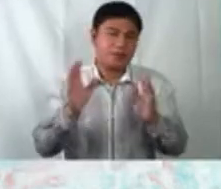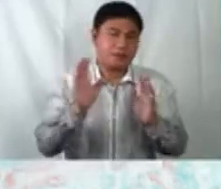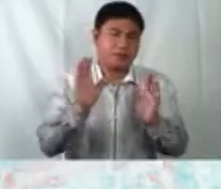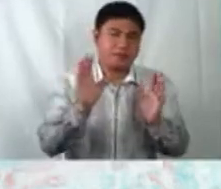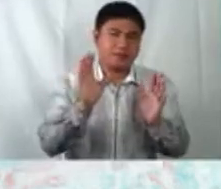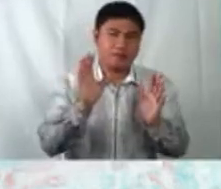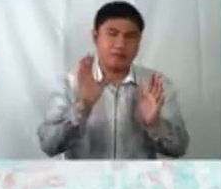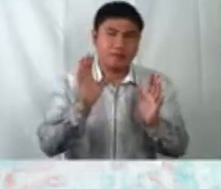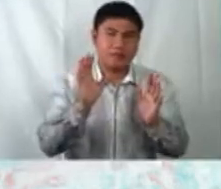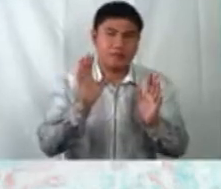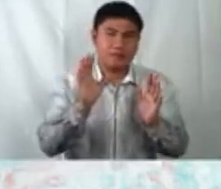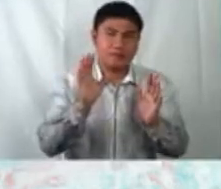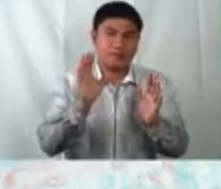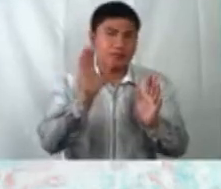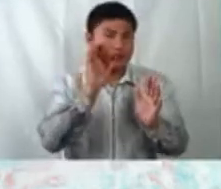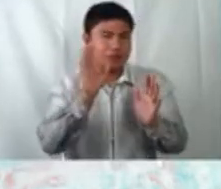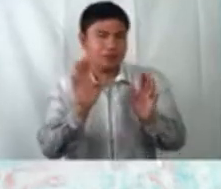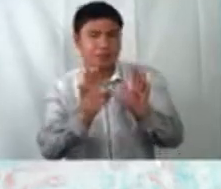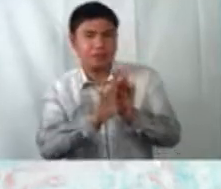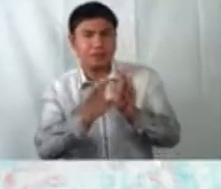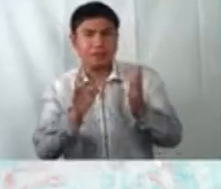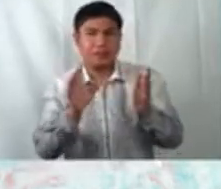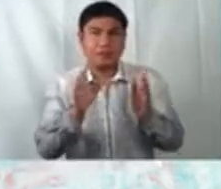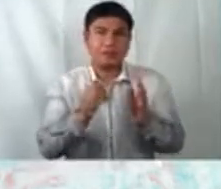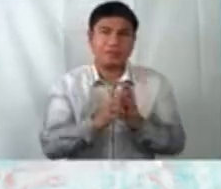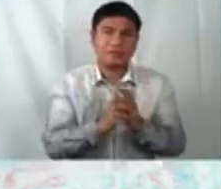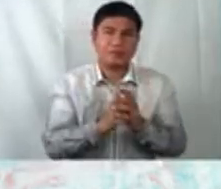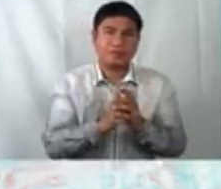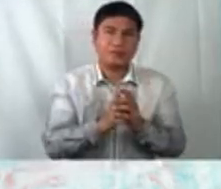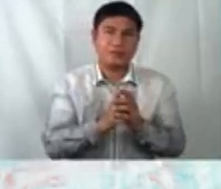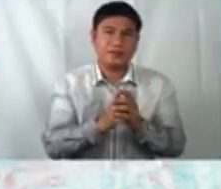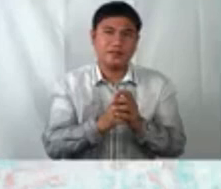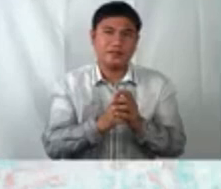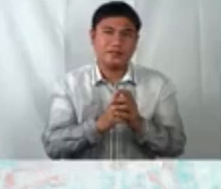Araw na may muka, muka na may araw.